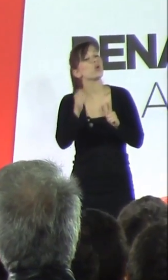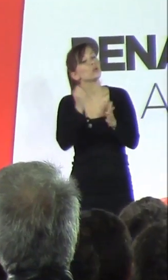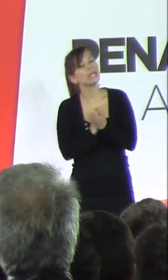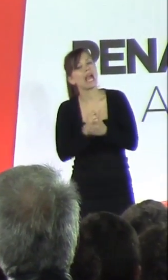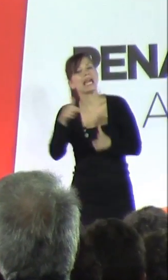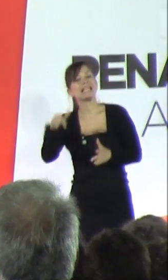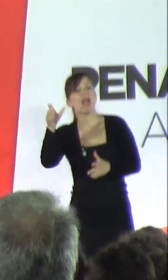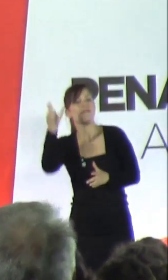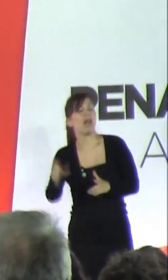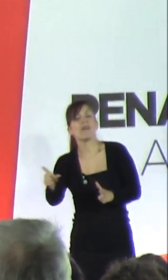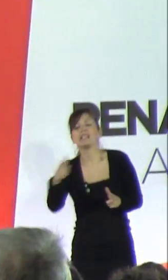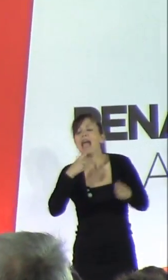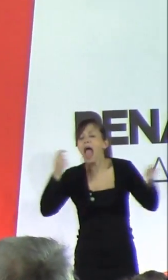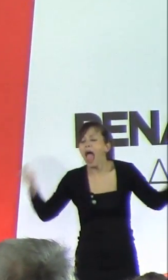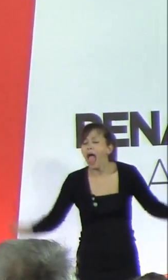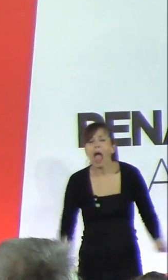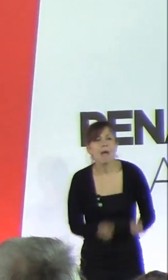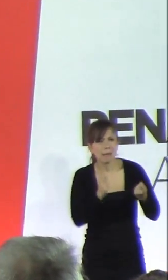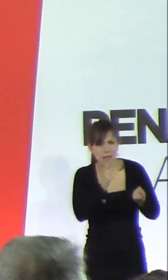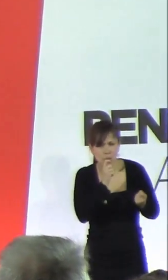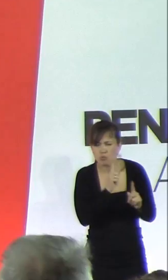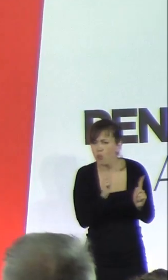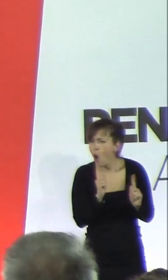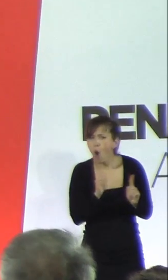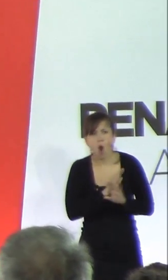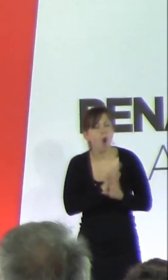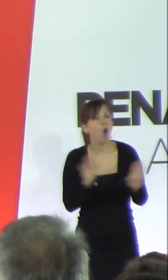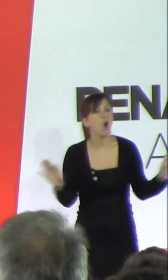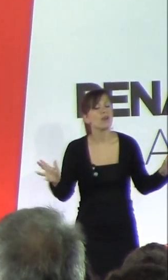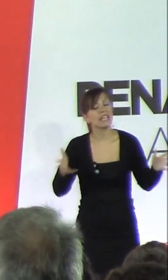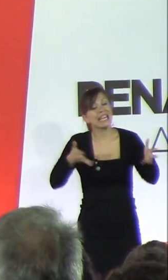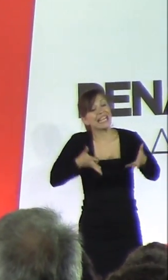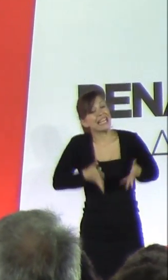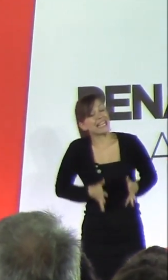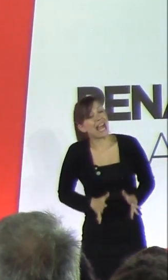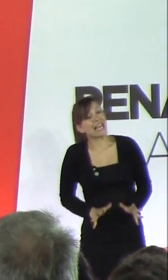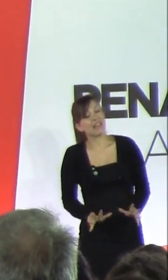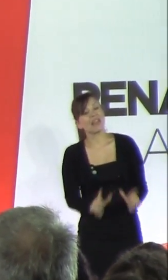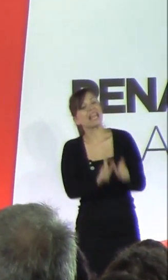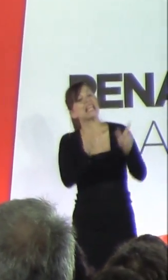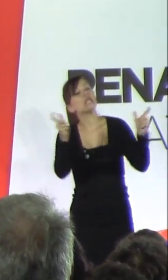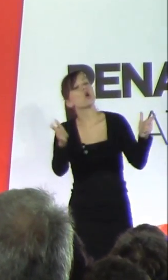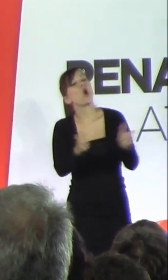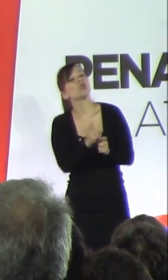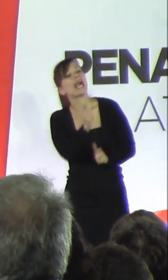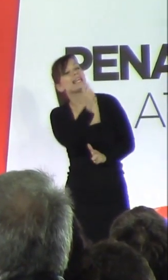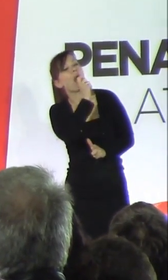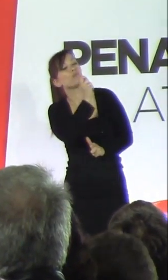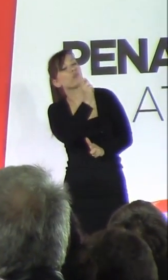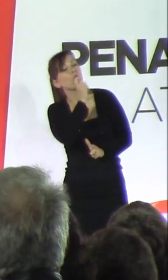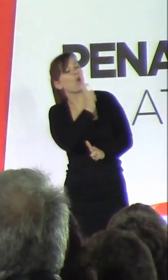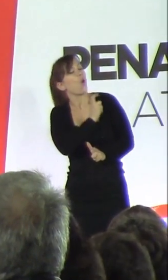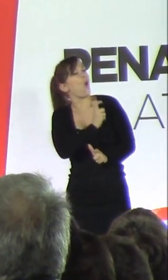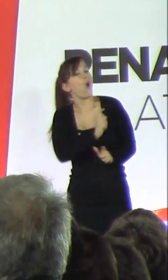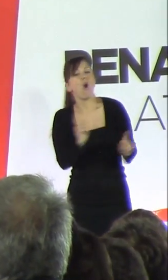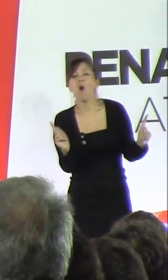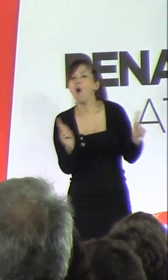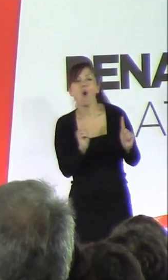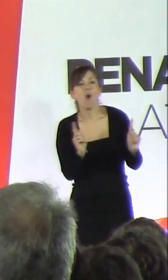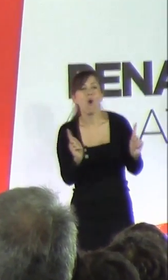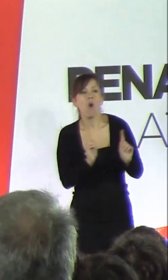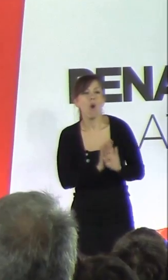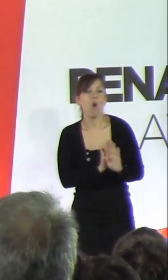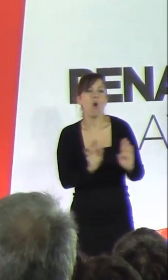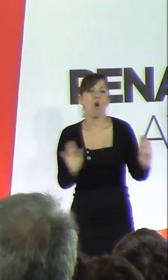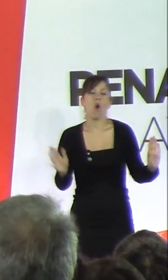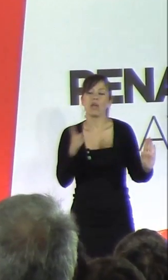είναι επαγγελματίες πολιτικοί, που δεν γεννήθηκαν σε κάποια πολιτικά τζάκια, σε κάποιες οικογένειες που περιμένουν να